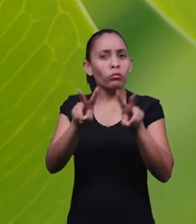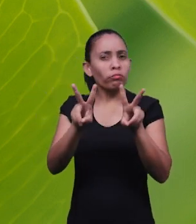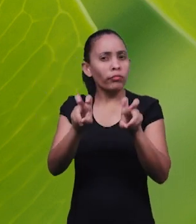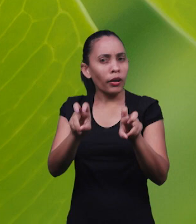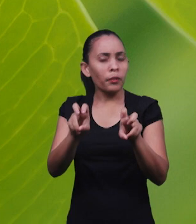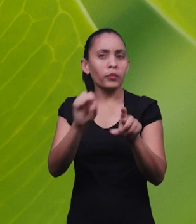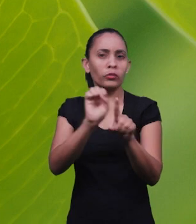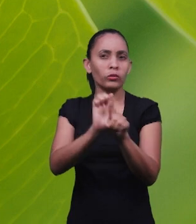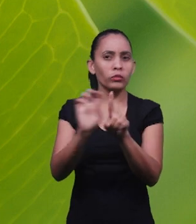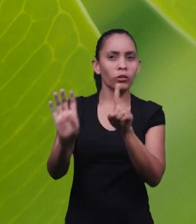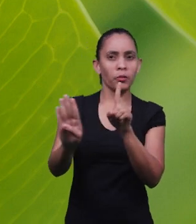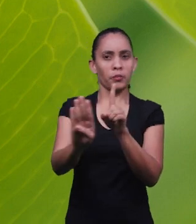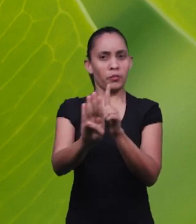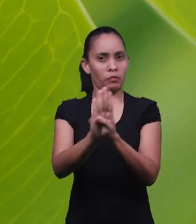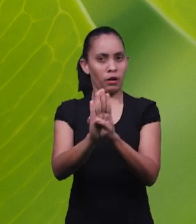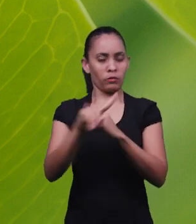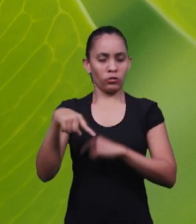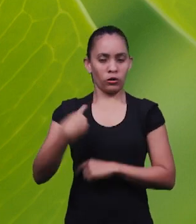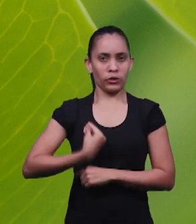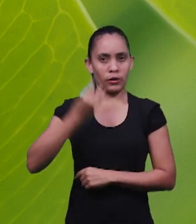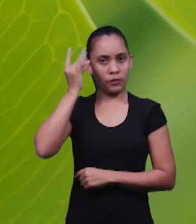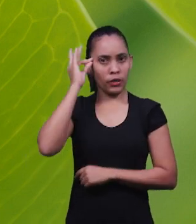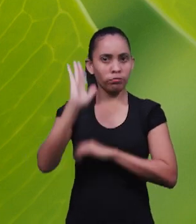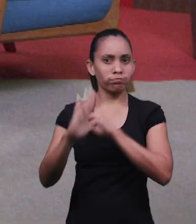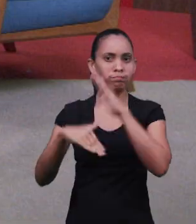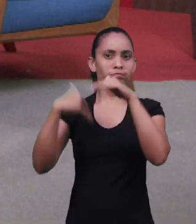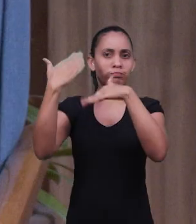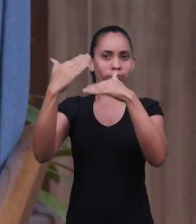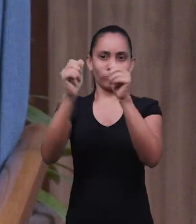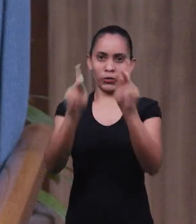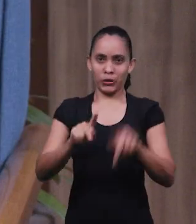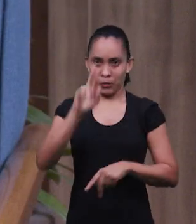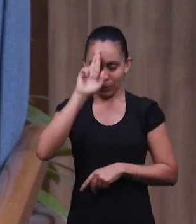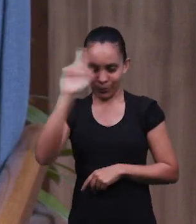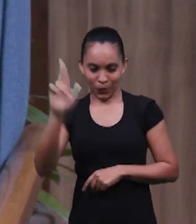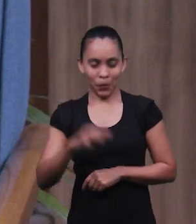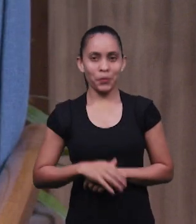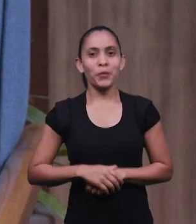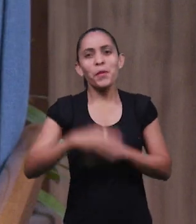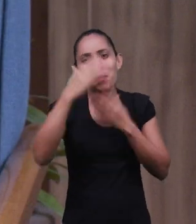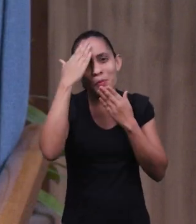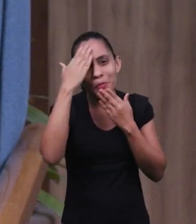dominicale, où nous enrichit grandement. La paix du Seigneur Jésus.